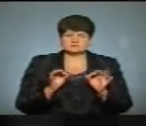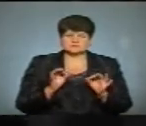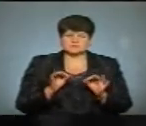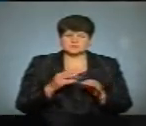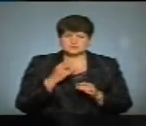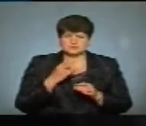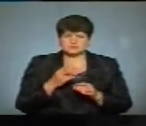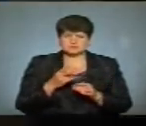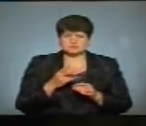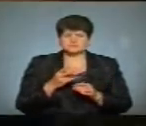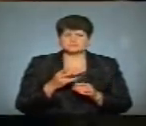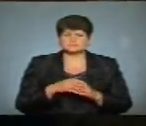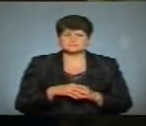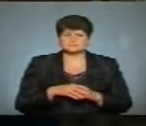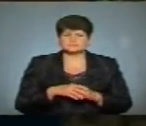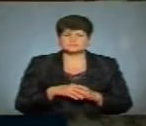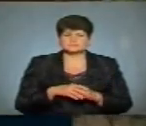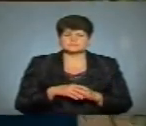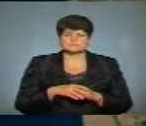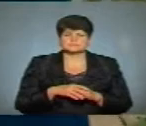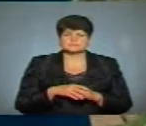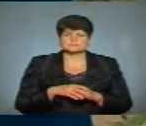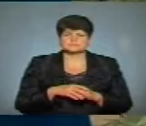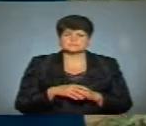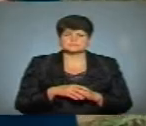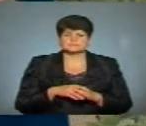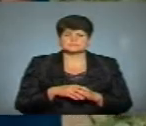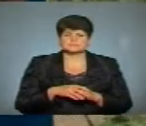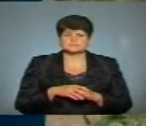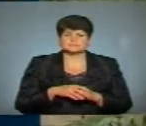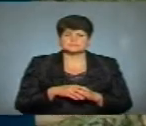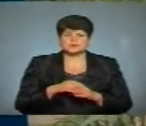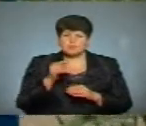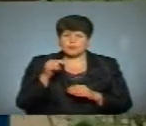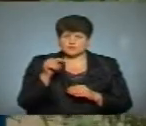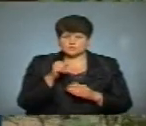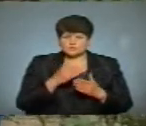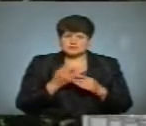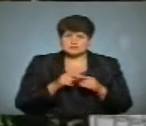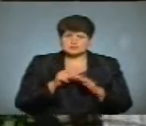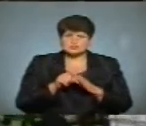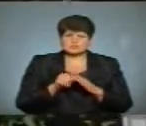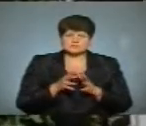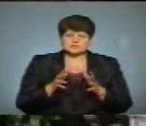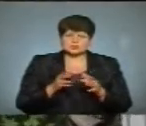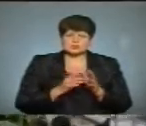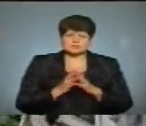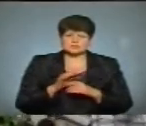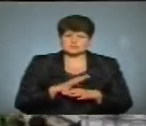краю мушлі є такий ободок. Це означає, що він вже більше це не буде. Ми